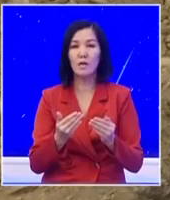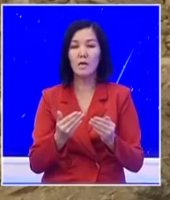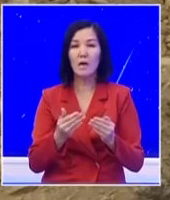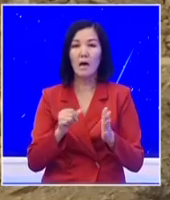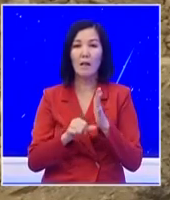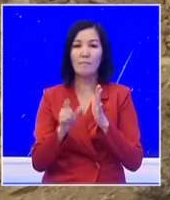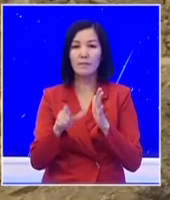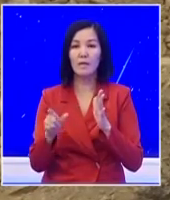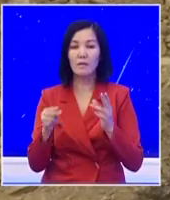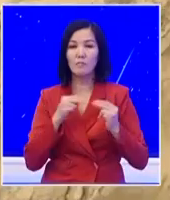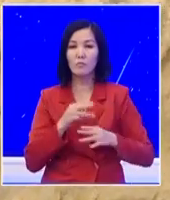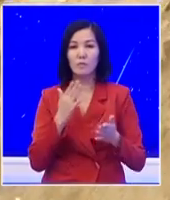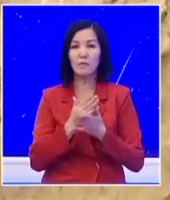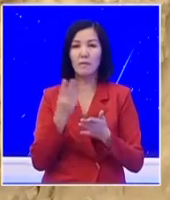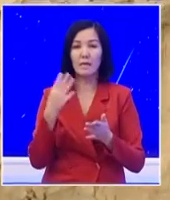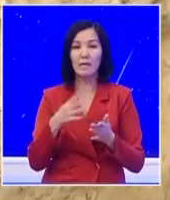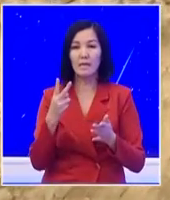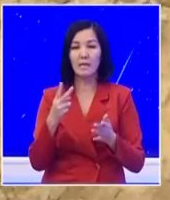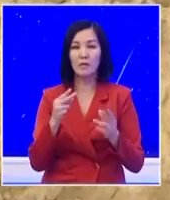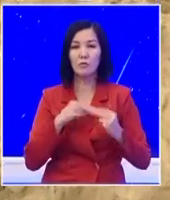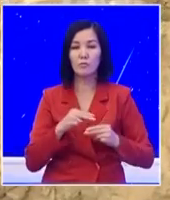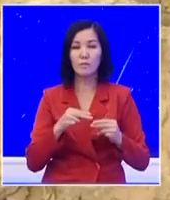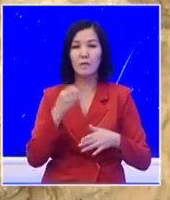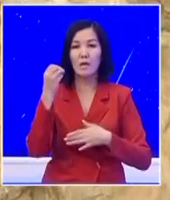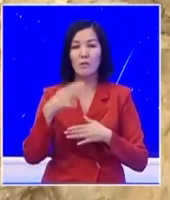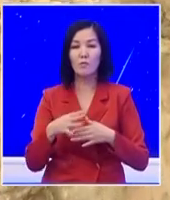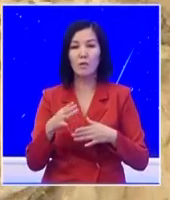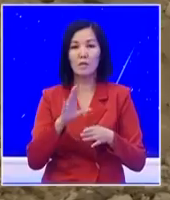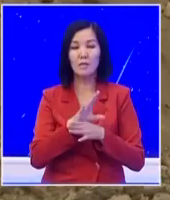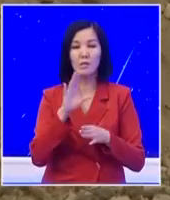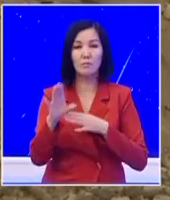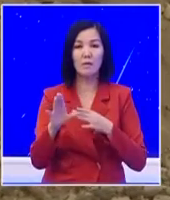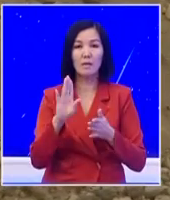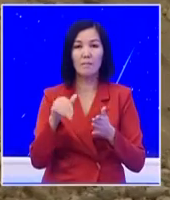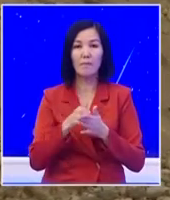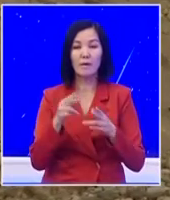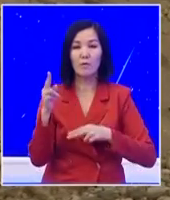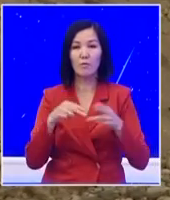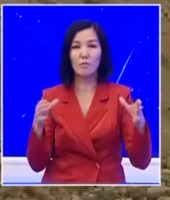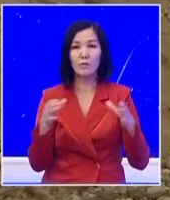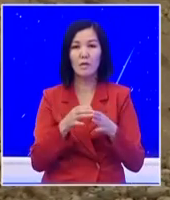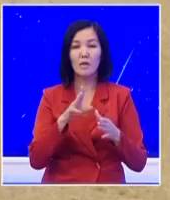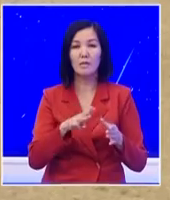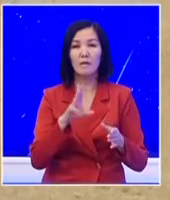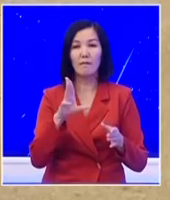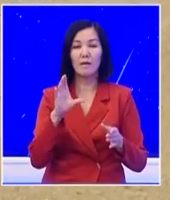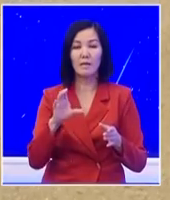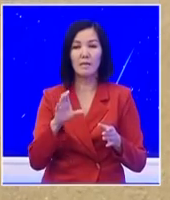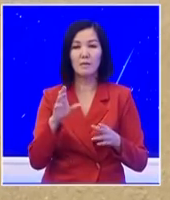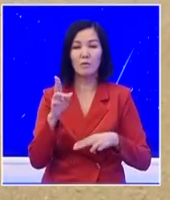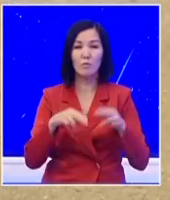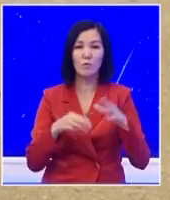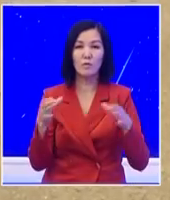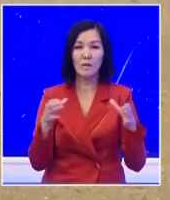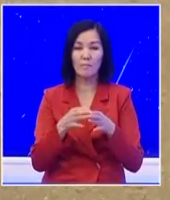жатыр. Оның 42-сі жұмыспен қамту орталығынан жіберілген. Ал бас мердігер құрылысшы ТБС жауапкершілігі шектеулі